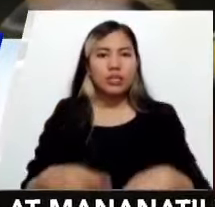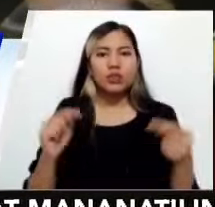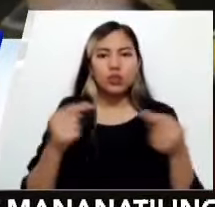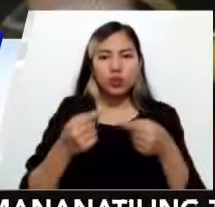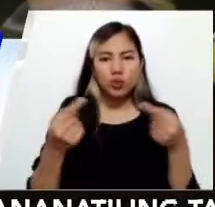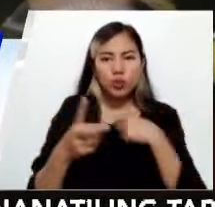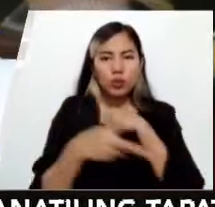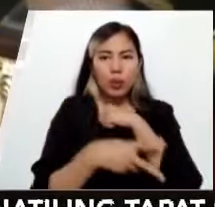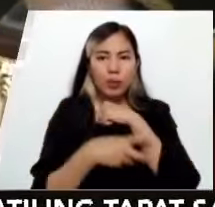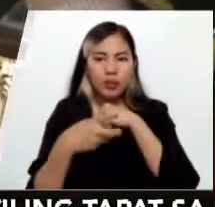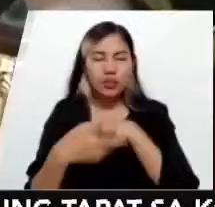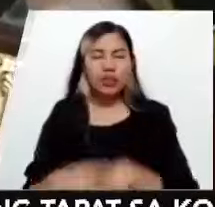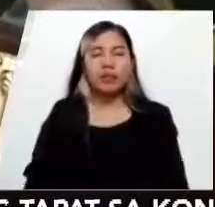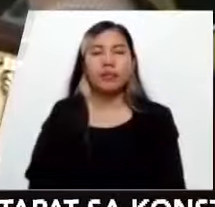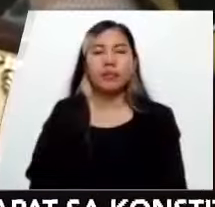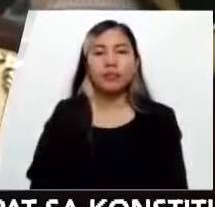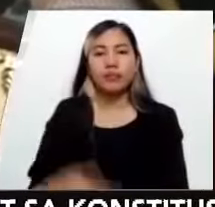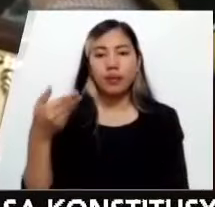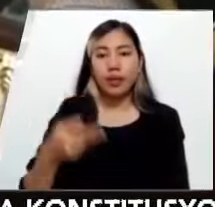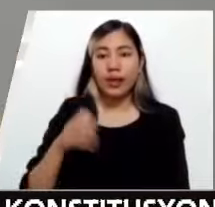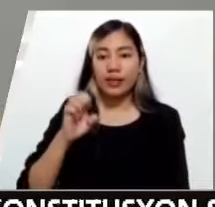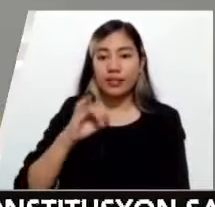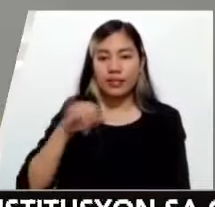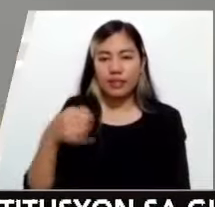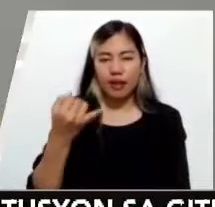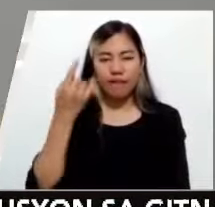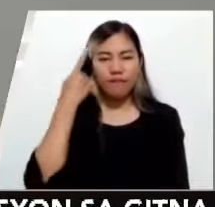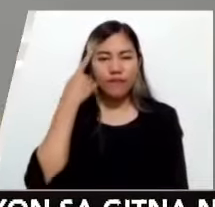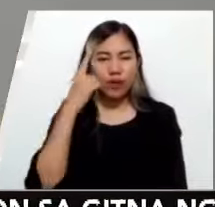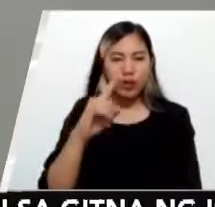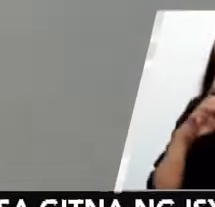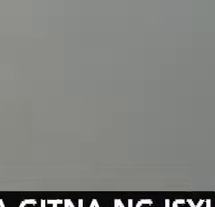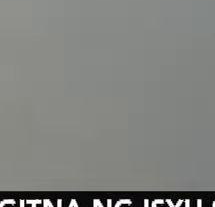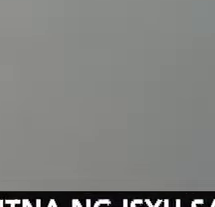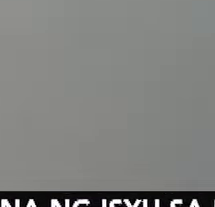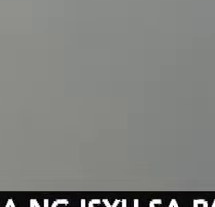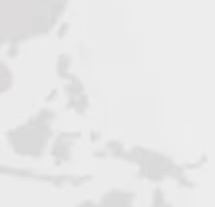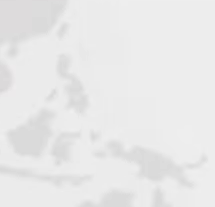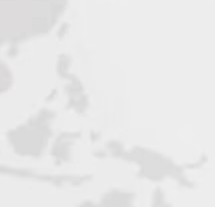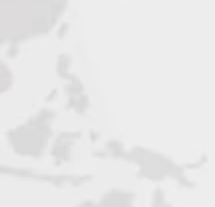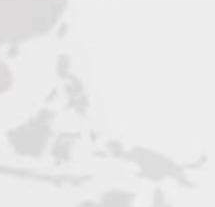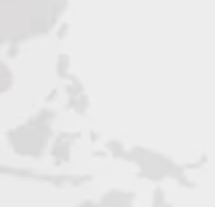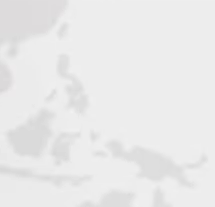EJ Gomez, nagbabalita para sa GMA Integrated News.